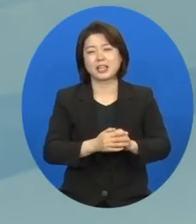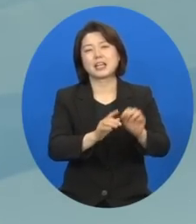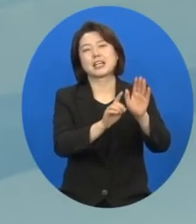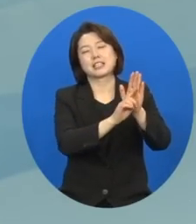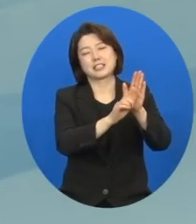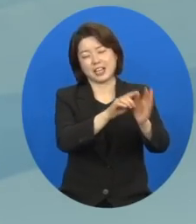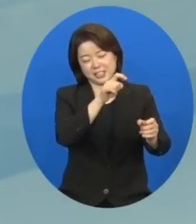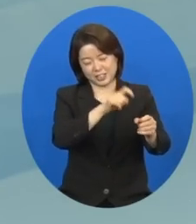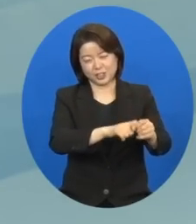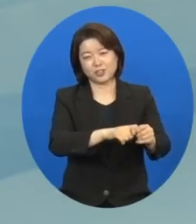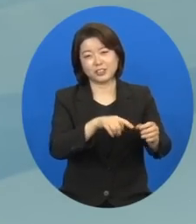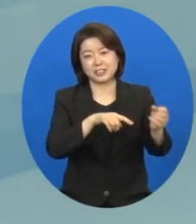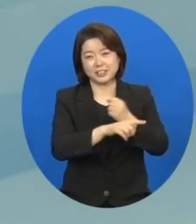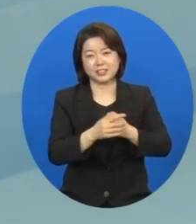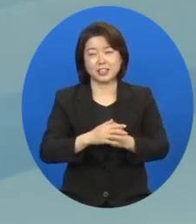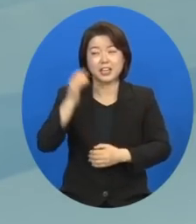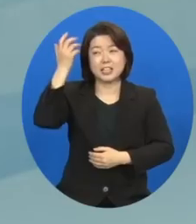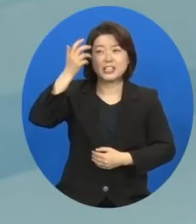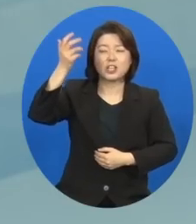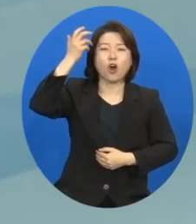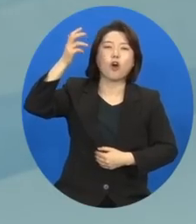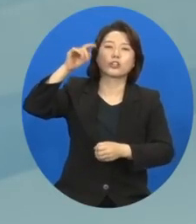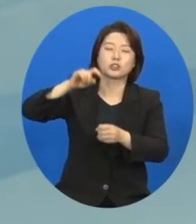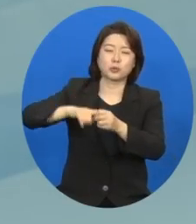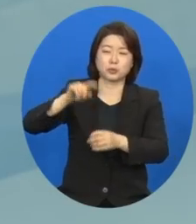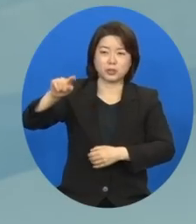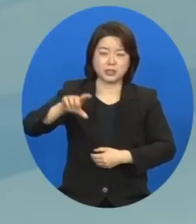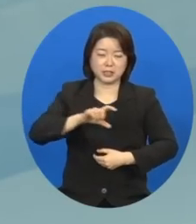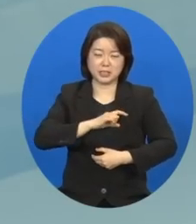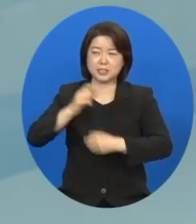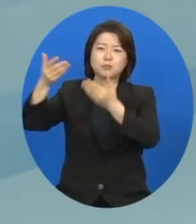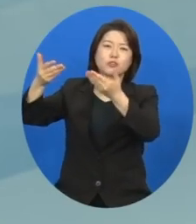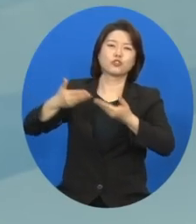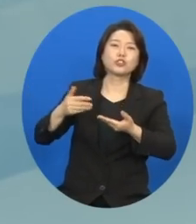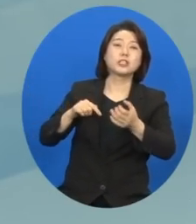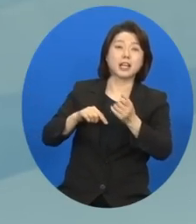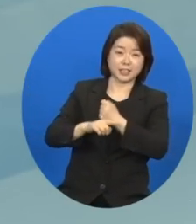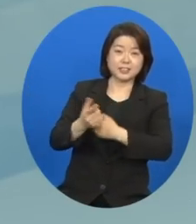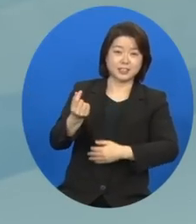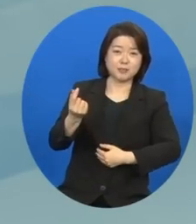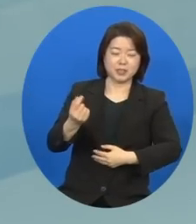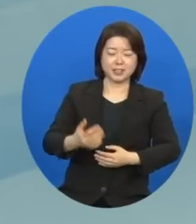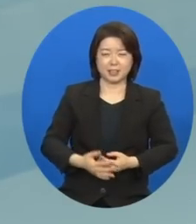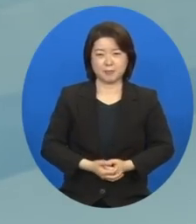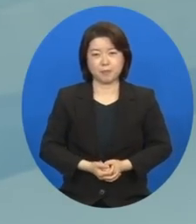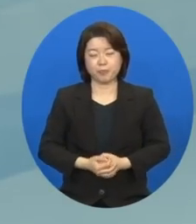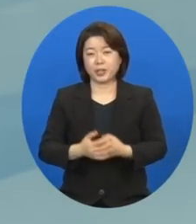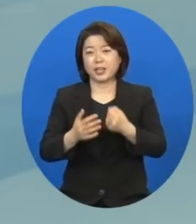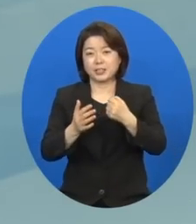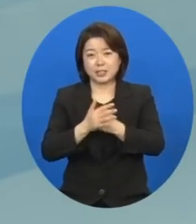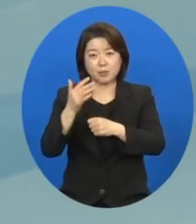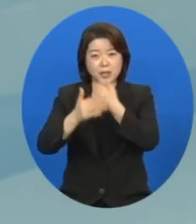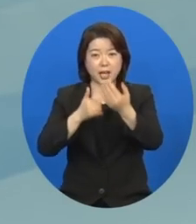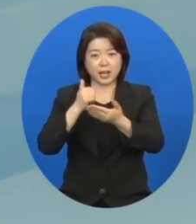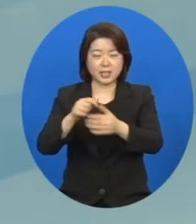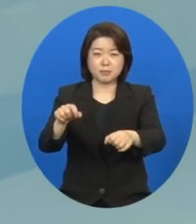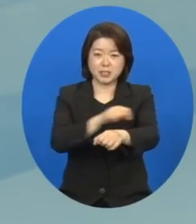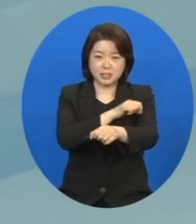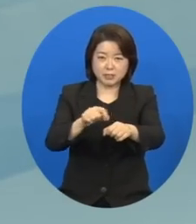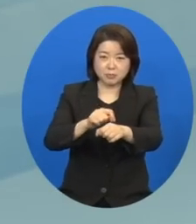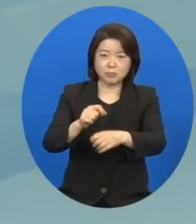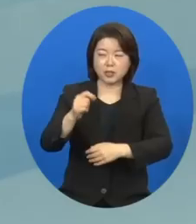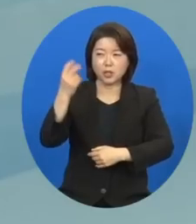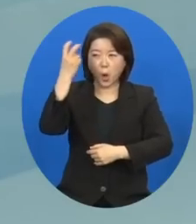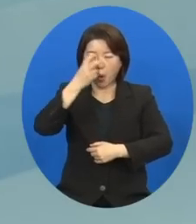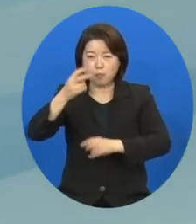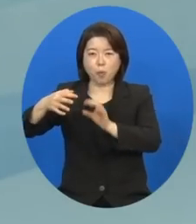이름이에요. 네. 영적으로 하나님께서 그 이름을 부여하셨다는 것이죠. 그래서 하나님의 특별한 보호